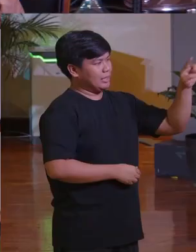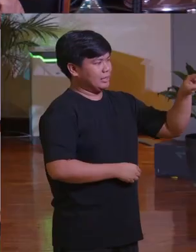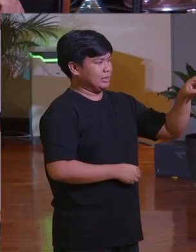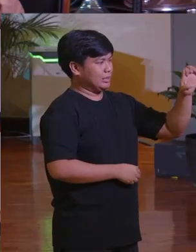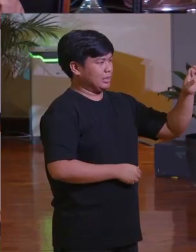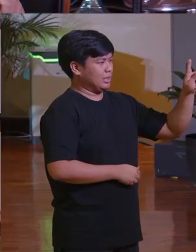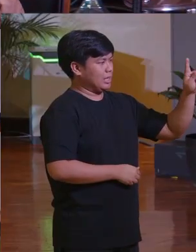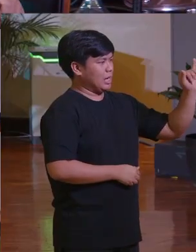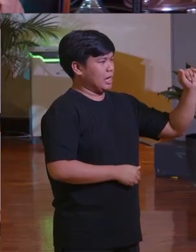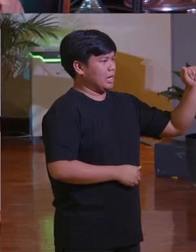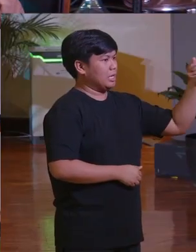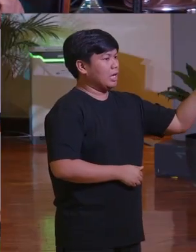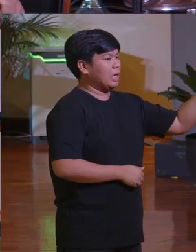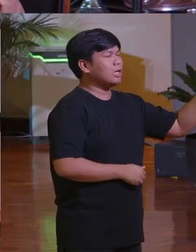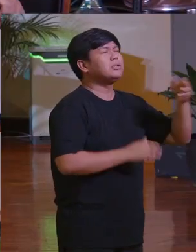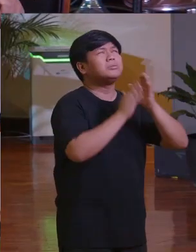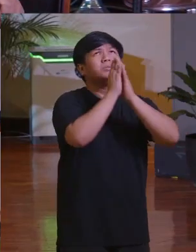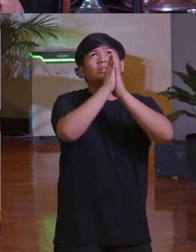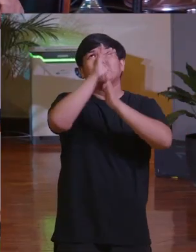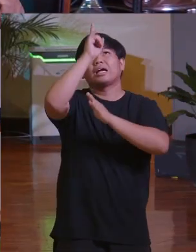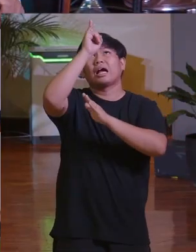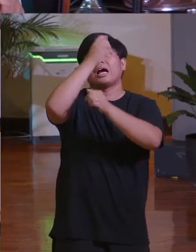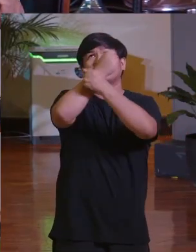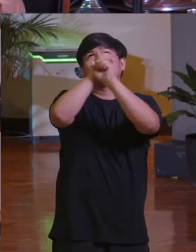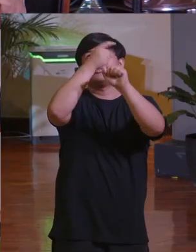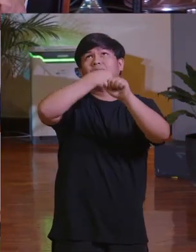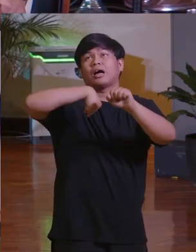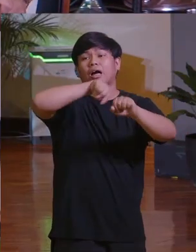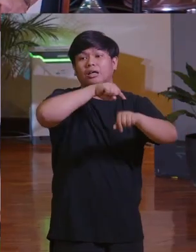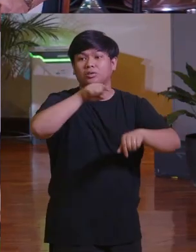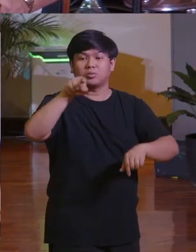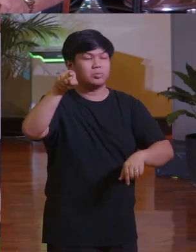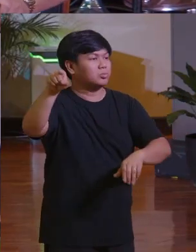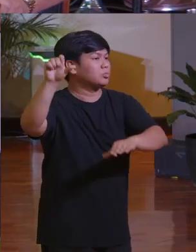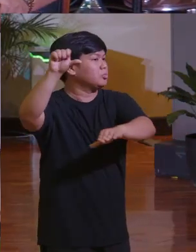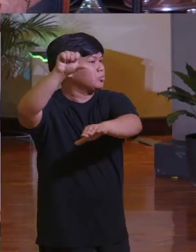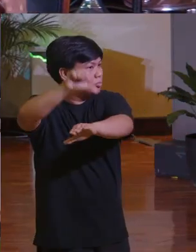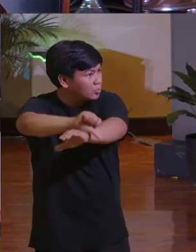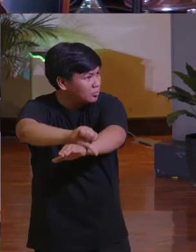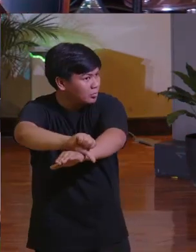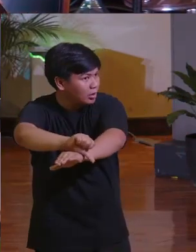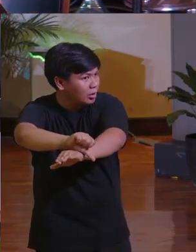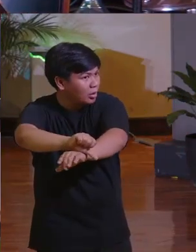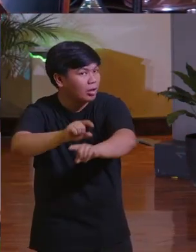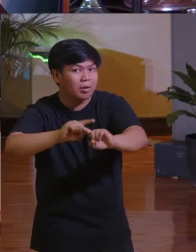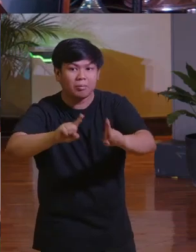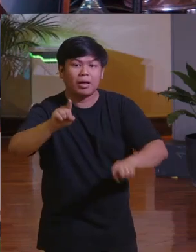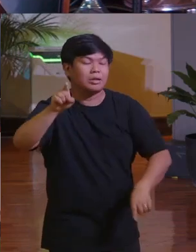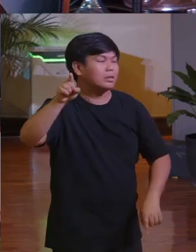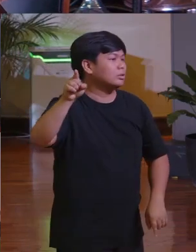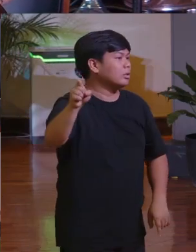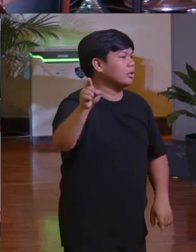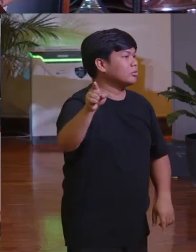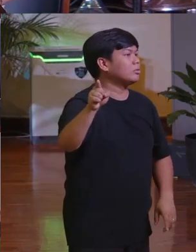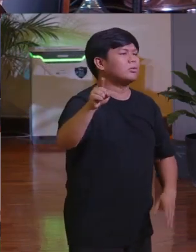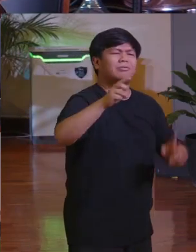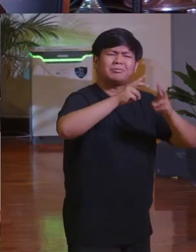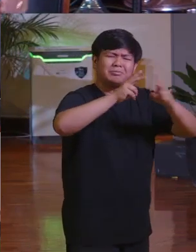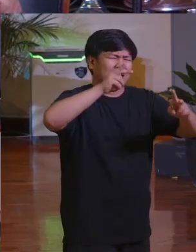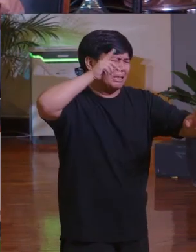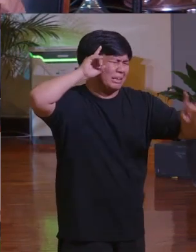niligtas ng Panginoon mula sa army na yon. Pero ganun po kasama ang